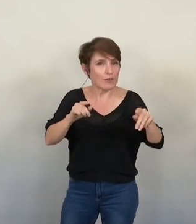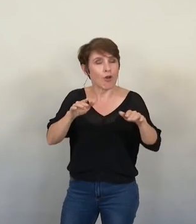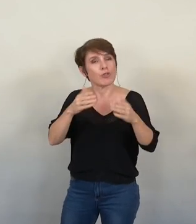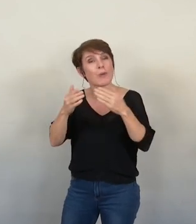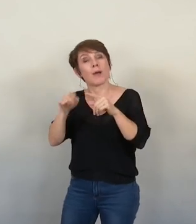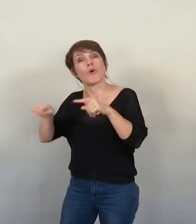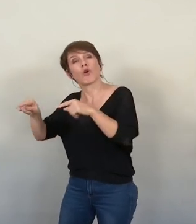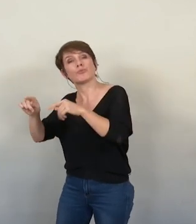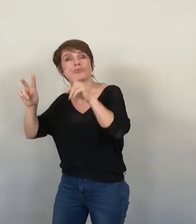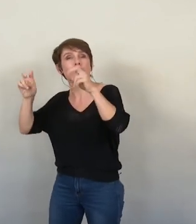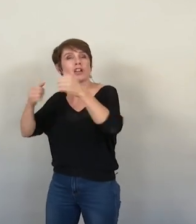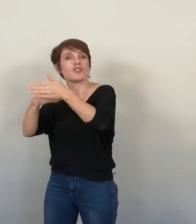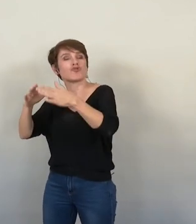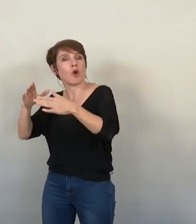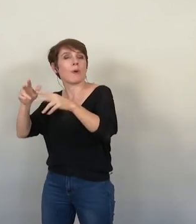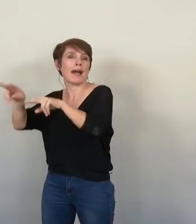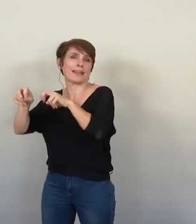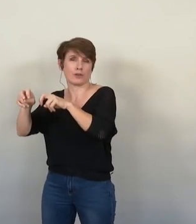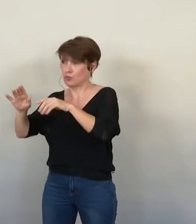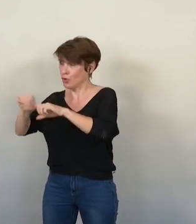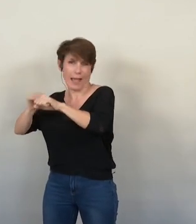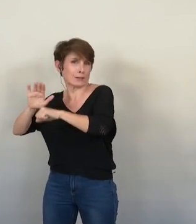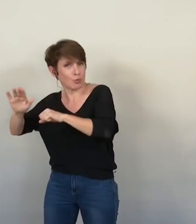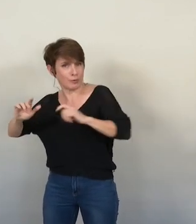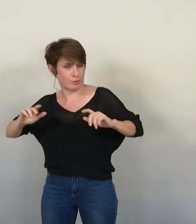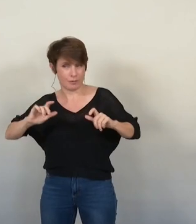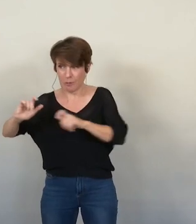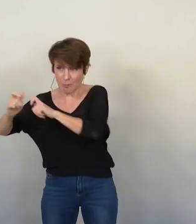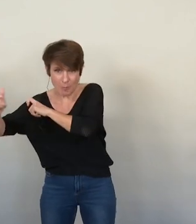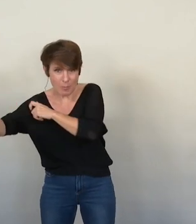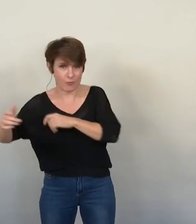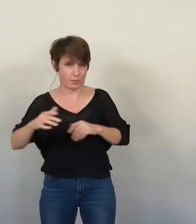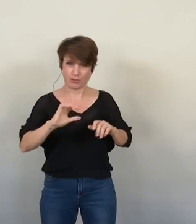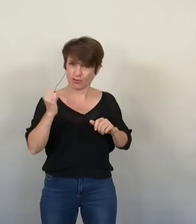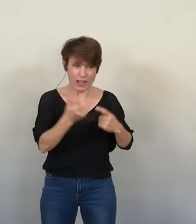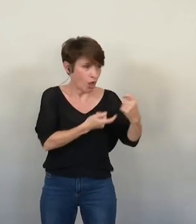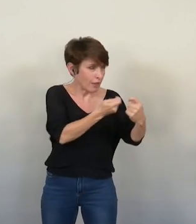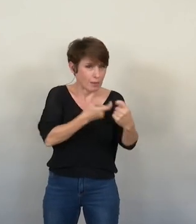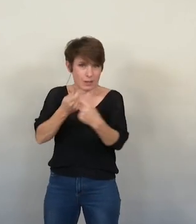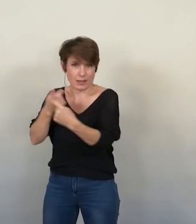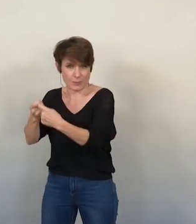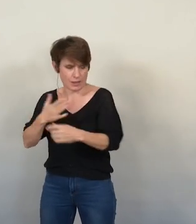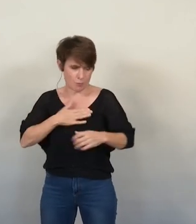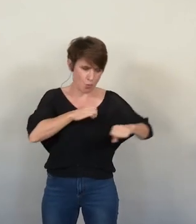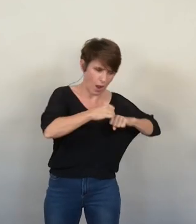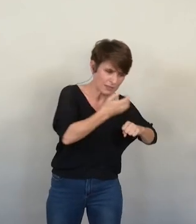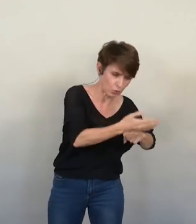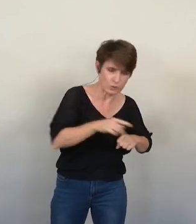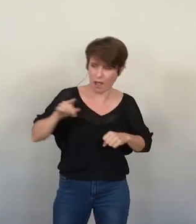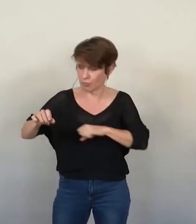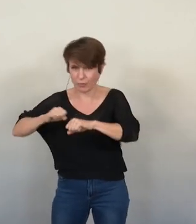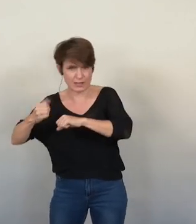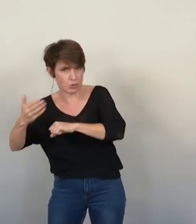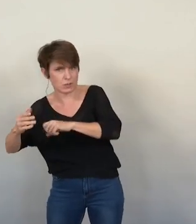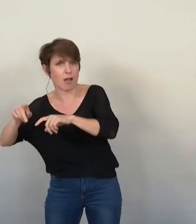d'Agriculture évidemment et en fait chacun va l'adapter en fonction de mais en conservant l'esprit les et les axes